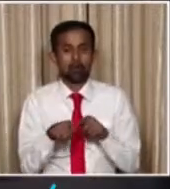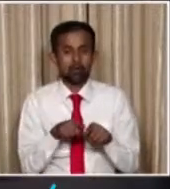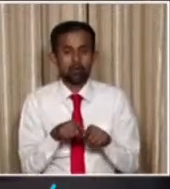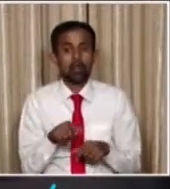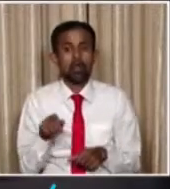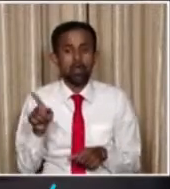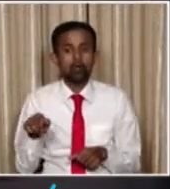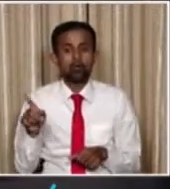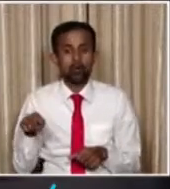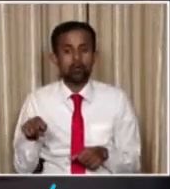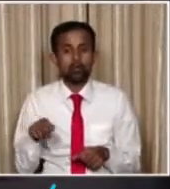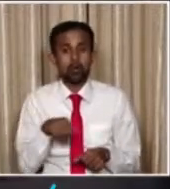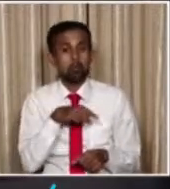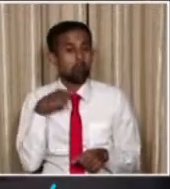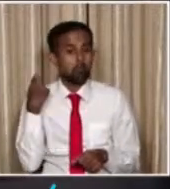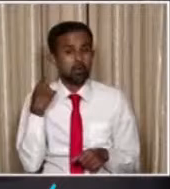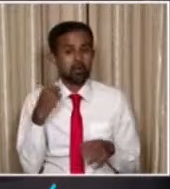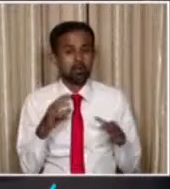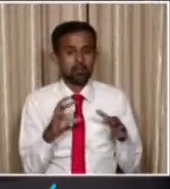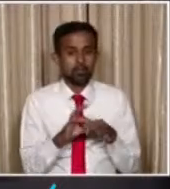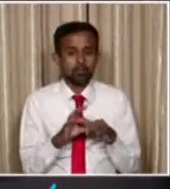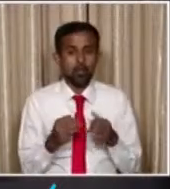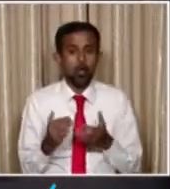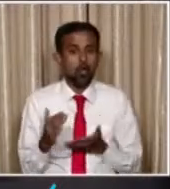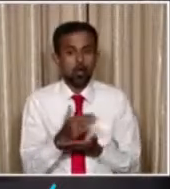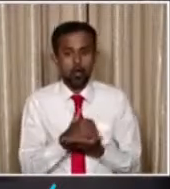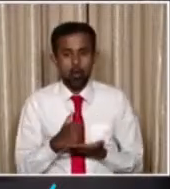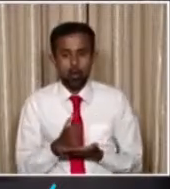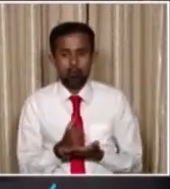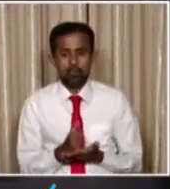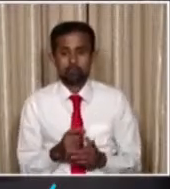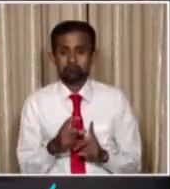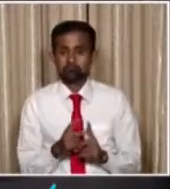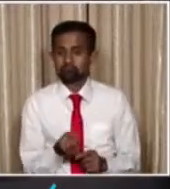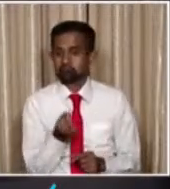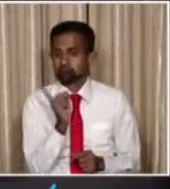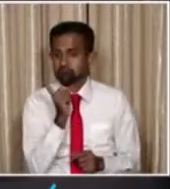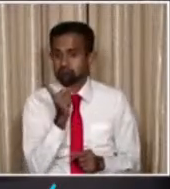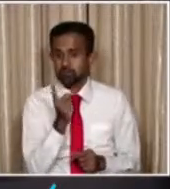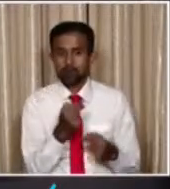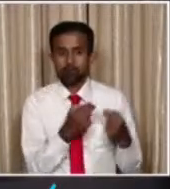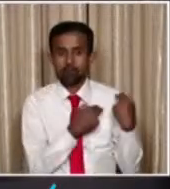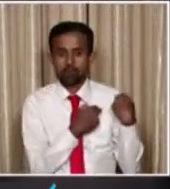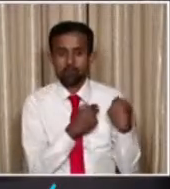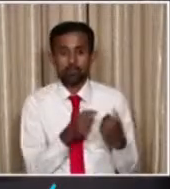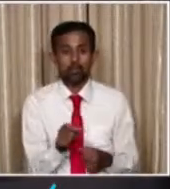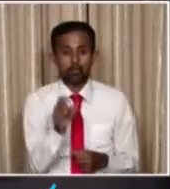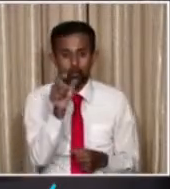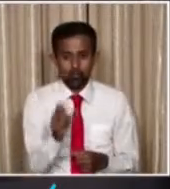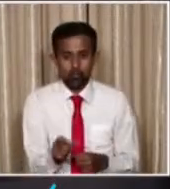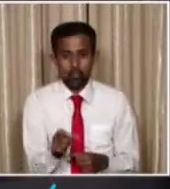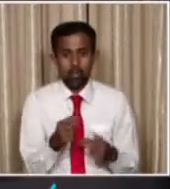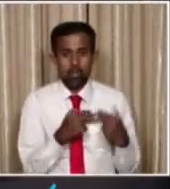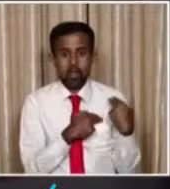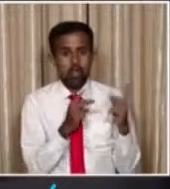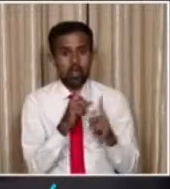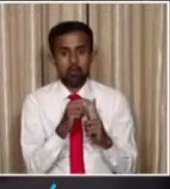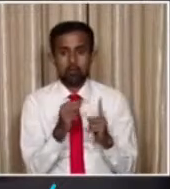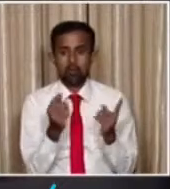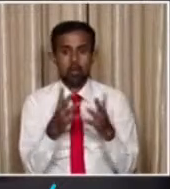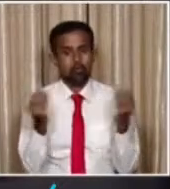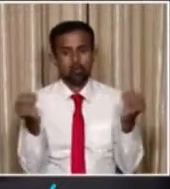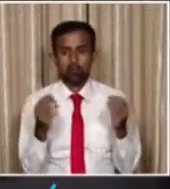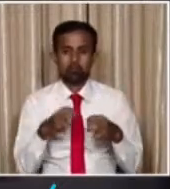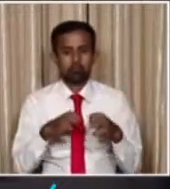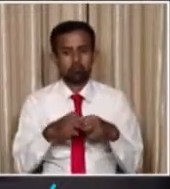කවුද? මිනි මරුමක් කරන සම්බන්ධ වෙච්ච සියලු දෙනාටම දැඩි දඬුවම් දීමේ වගකීම තියෙනවා. ඔබතුමාගේ ඇමතිදුරේ නැතුණාට කමක් නැහැ, බය